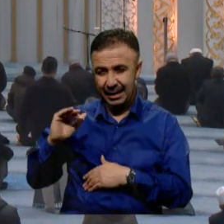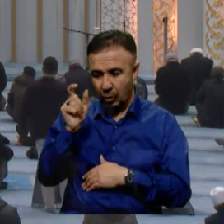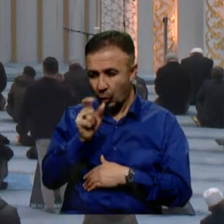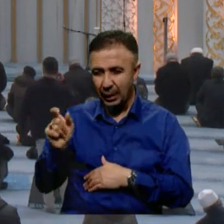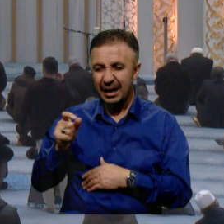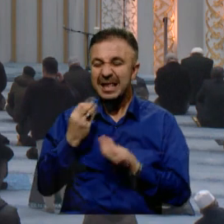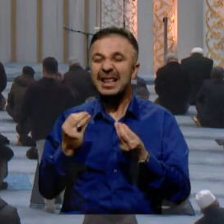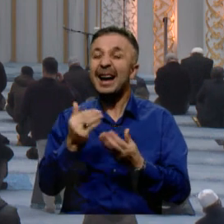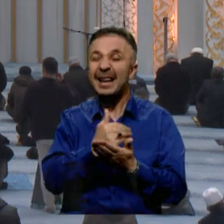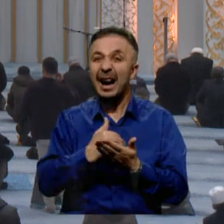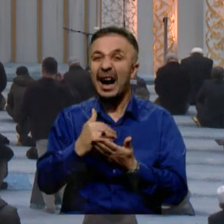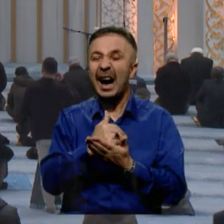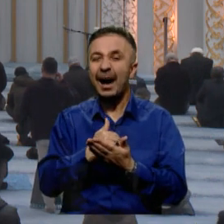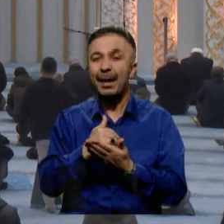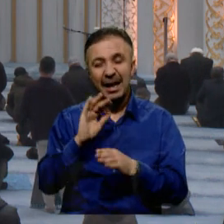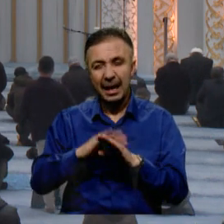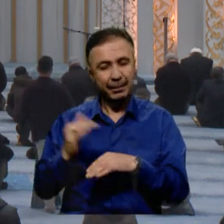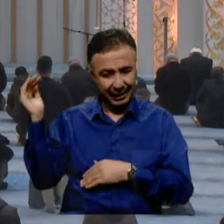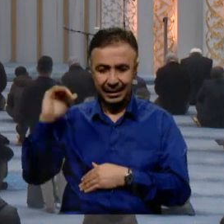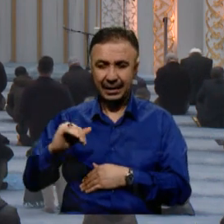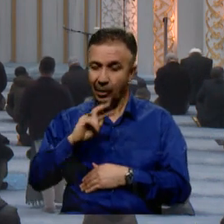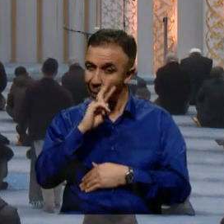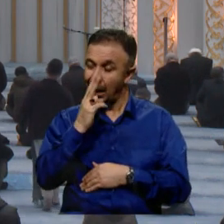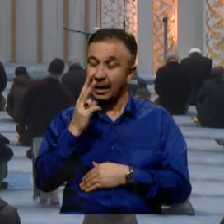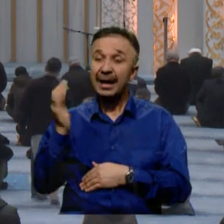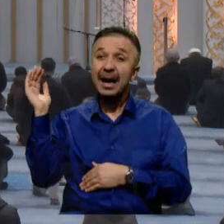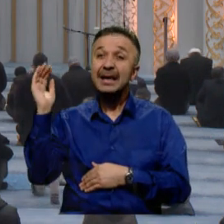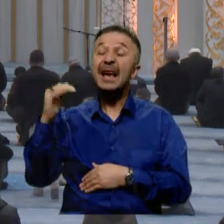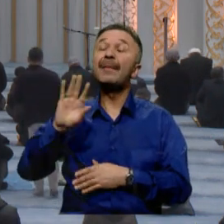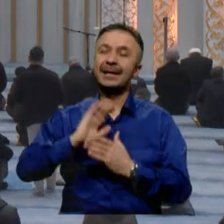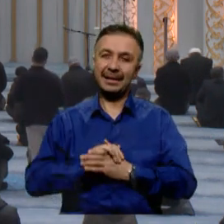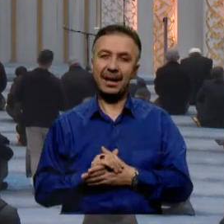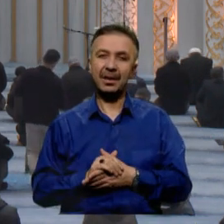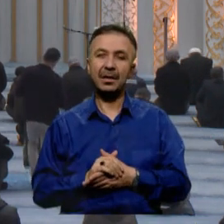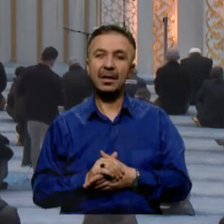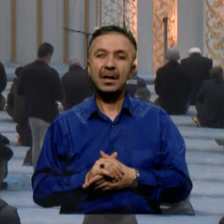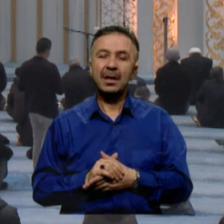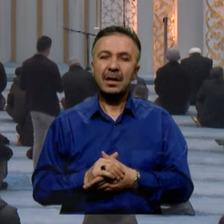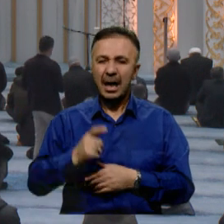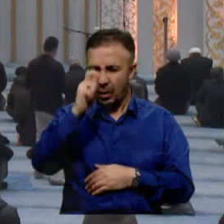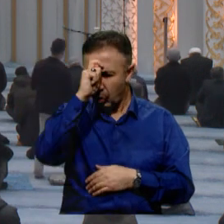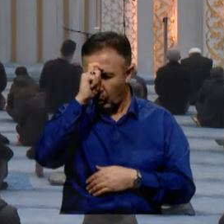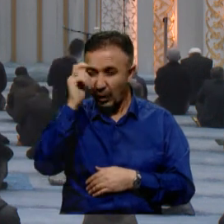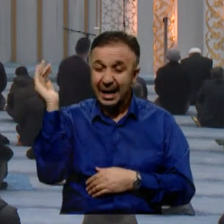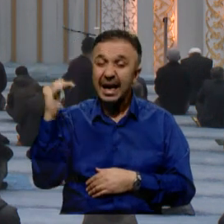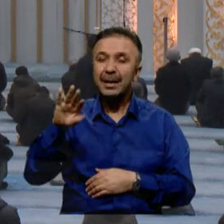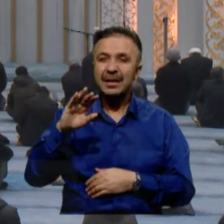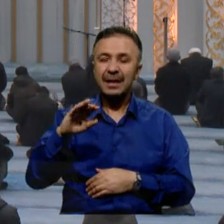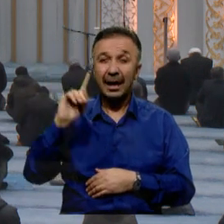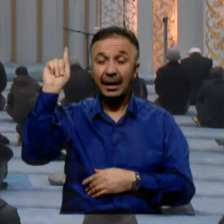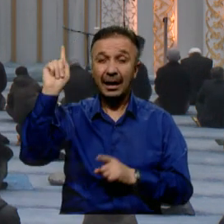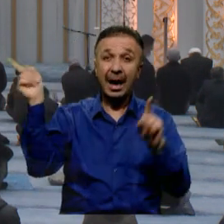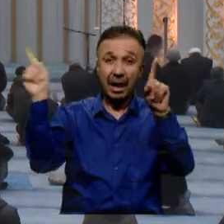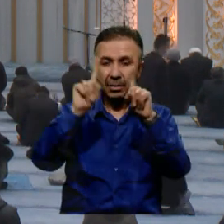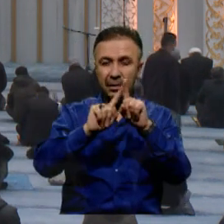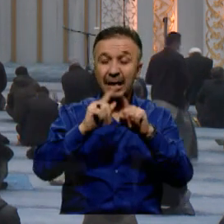amelle gelsinler. Günahlarla gelmesinler. Küfürle gelmesinler. Şirk günahıyla gelmesinler.